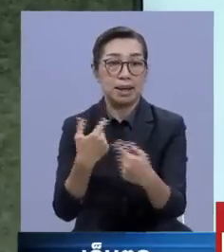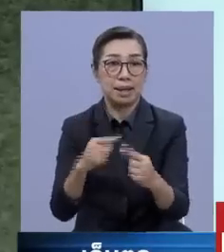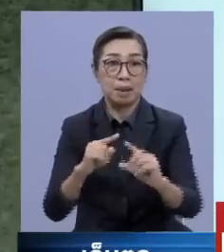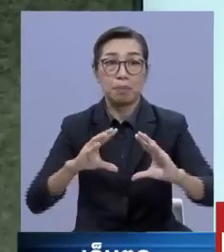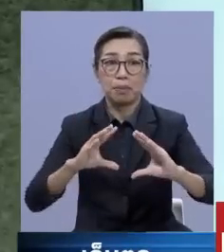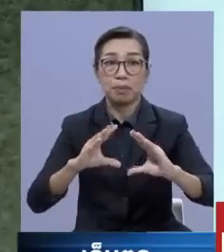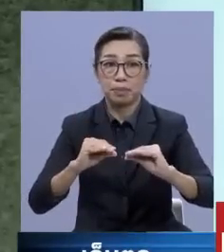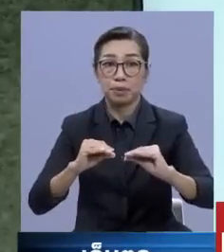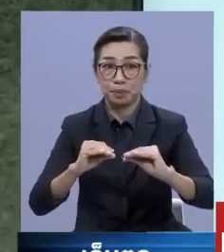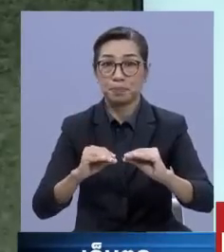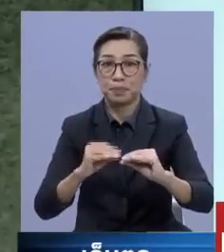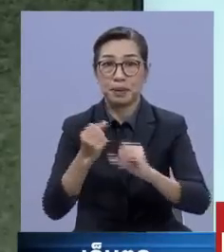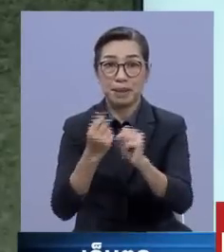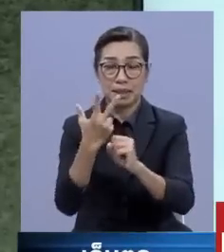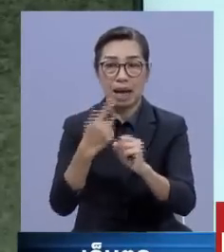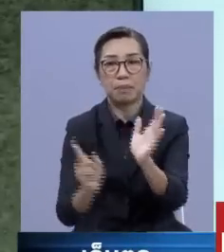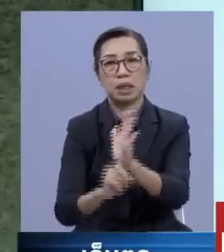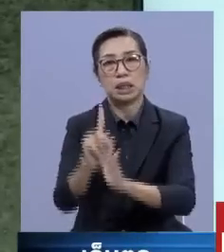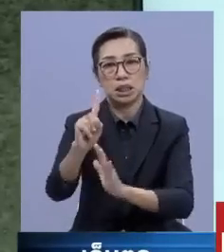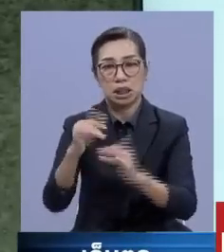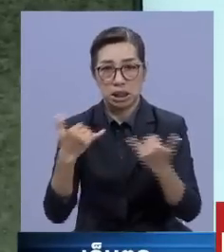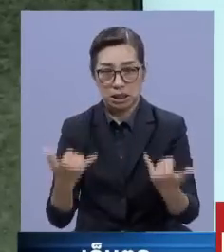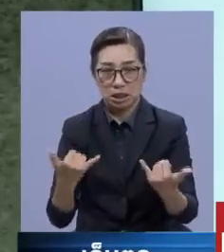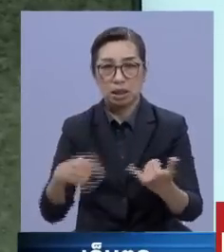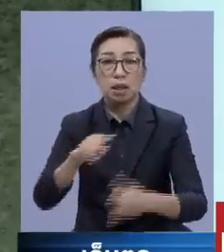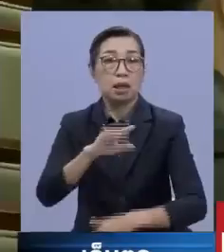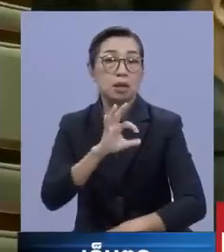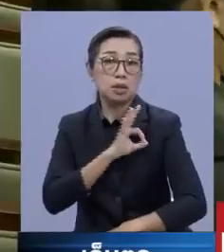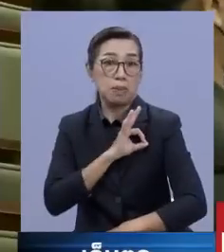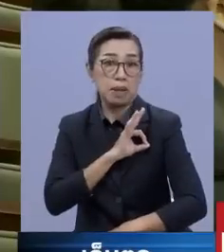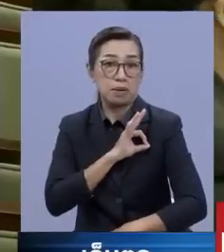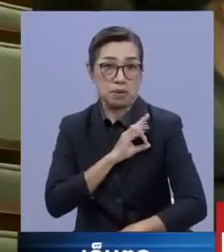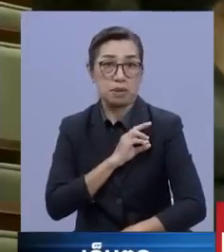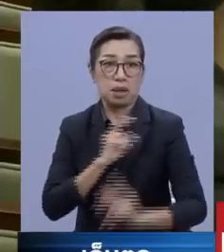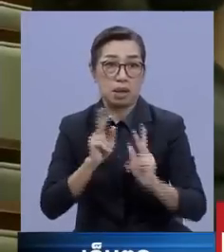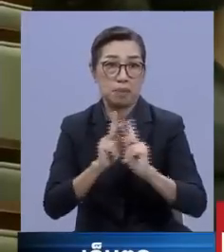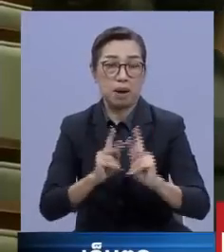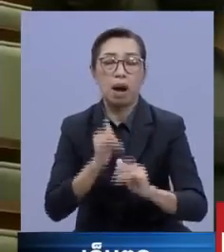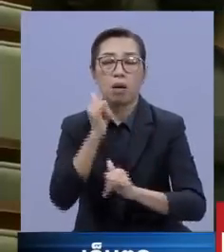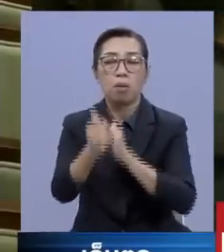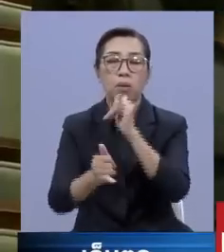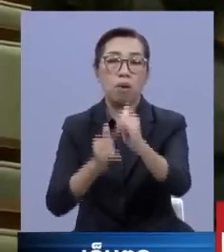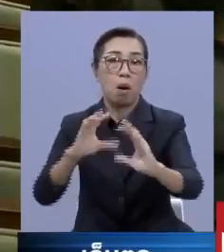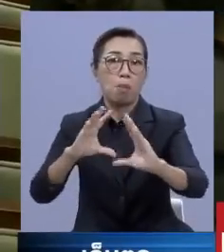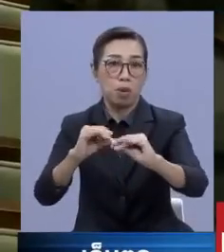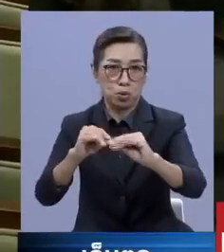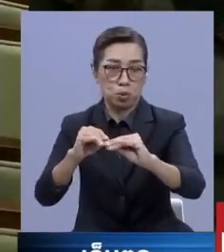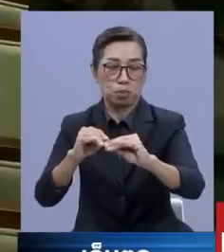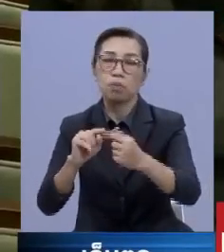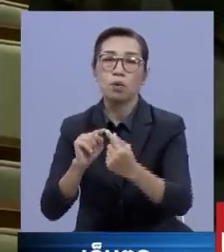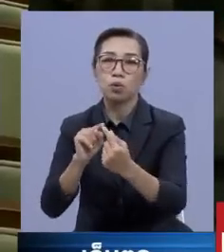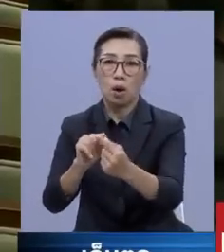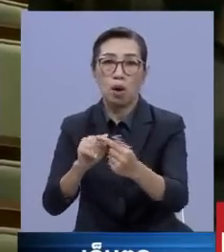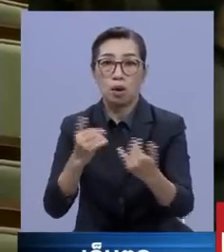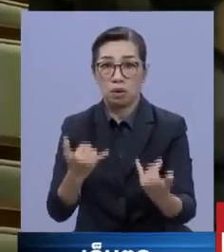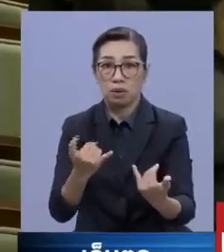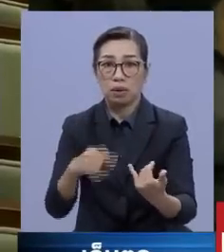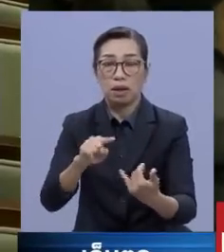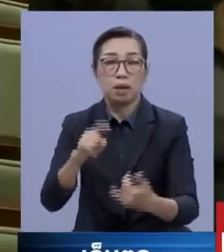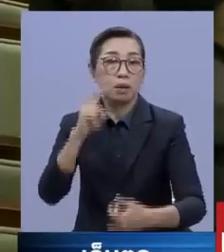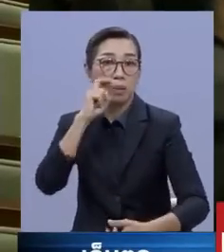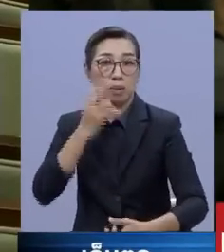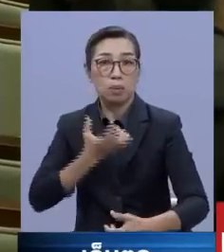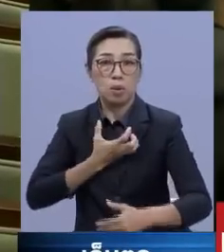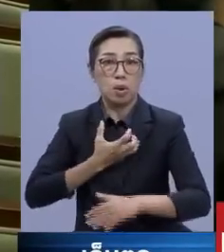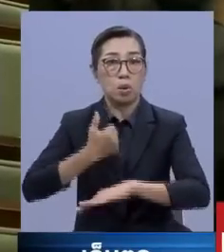ญสมัยที่3ครั้งที่1นะคะวันนี้สมาชิกสภากรุงเทพมหานครก็ทยอยเข้าร่วมประชุมอย่างต่อเนื่องโดยทางด้านของผู้ว่าราช